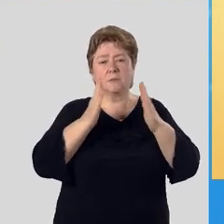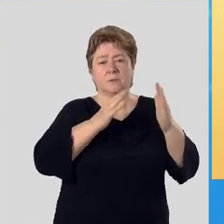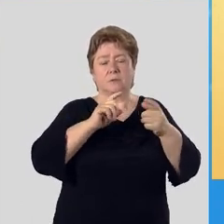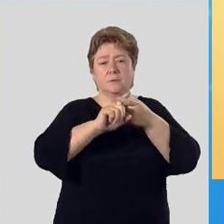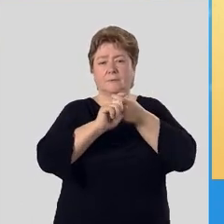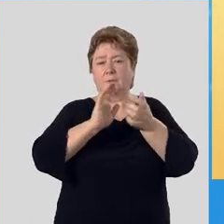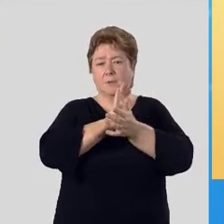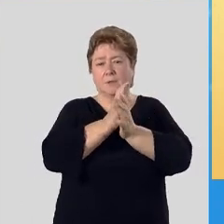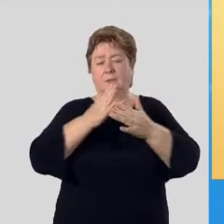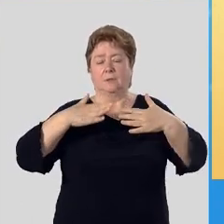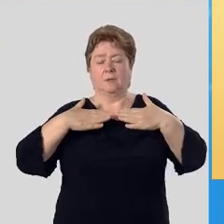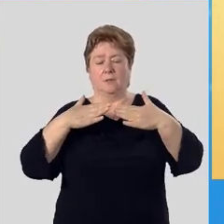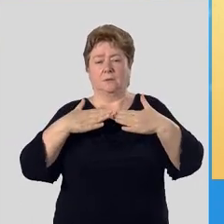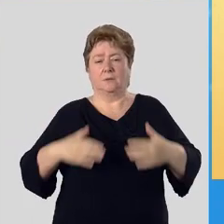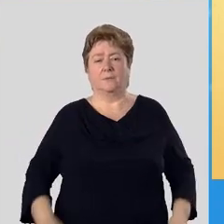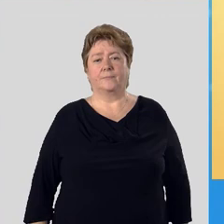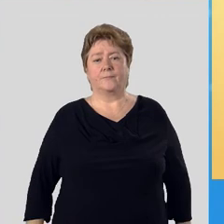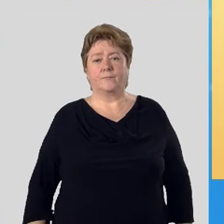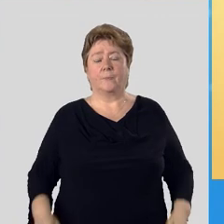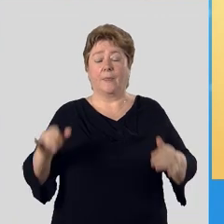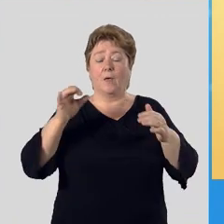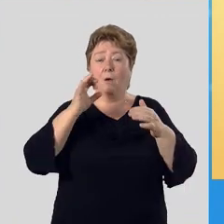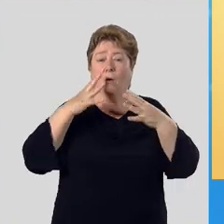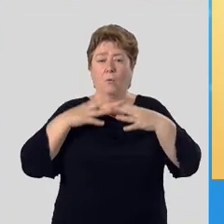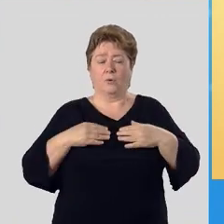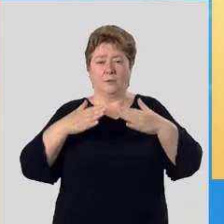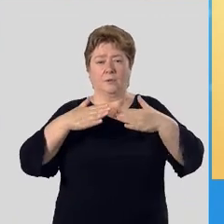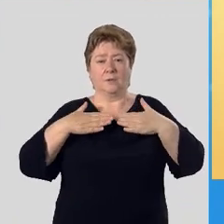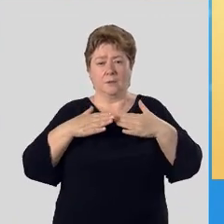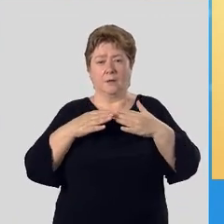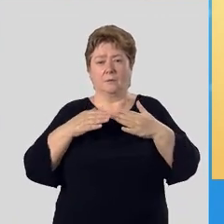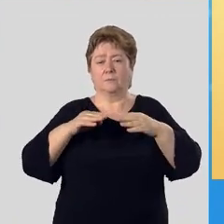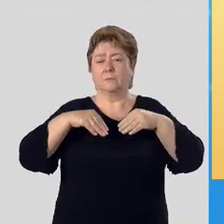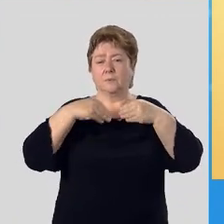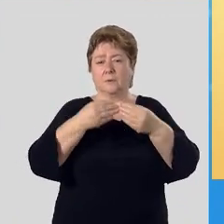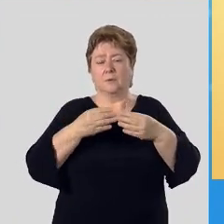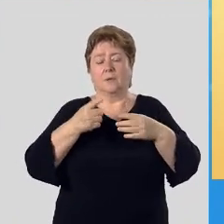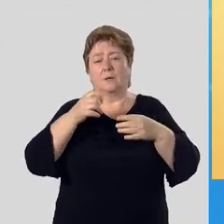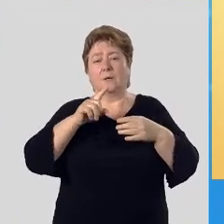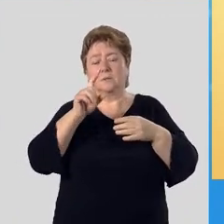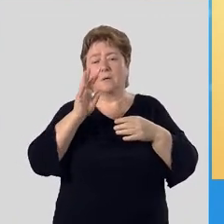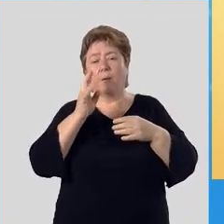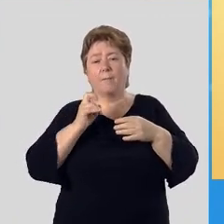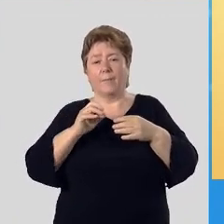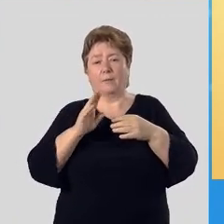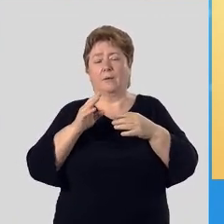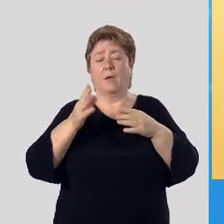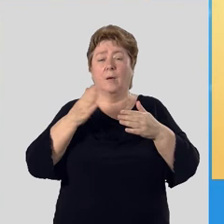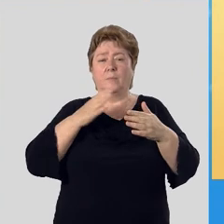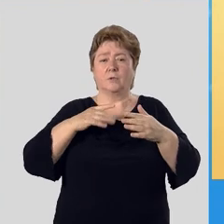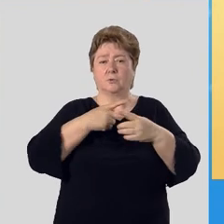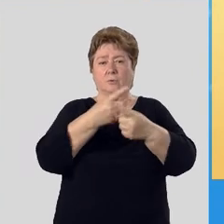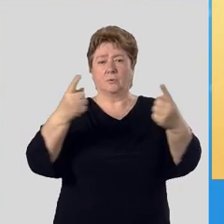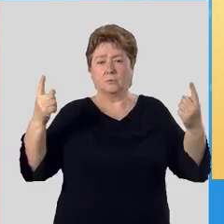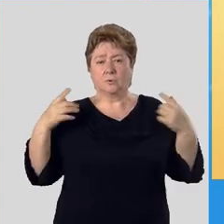тесно связана с дыхательной. Органы дыхания обеспечивают газообмен между окружающей